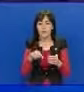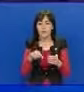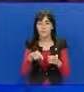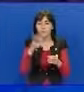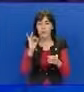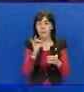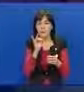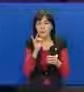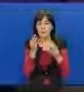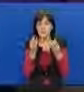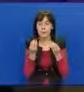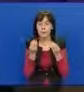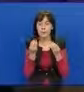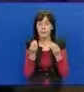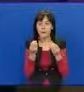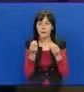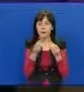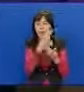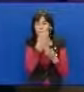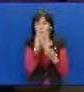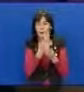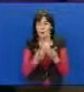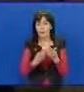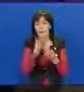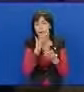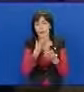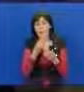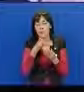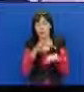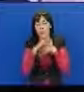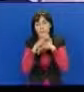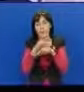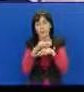тарихи жәндегі суреттер, сондайлар алып барады, солар тарту етілетін болады Таразға.